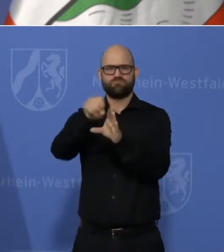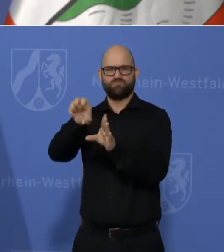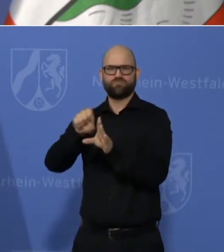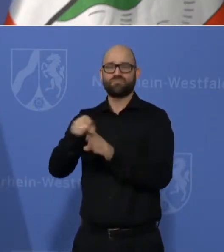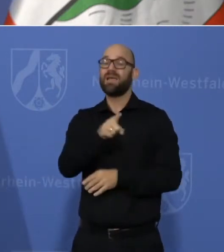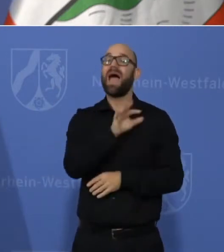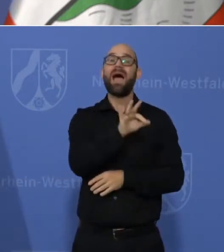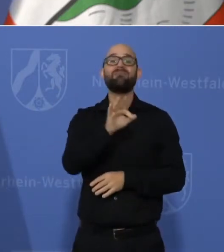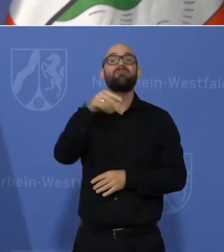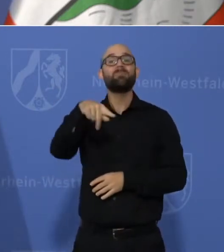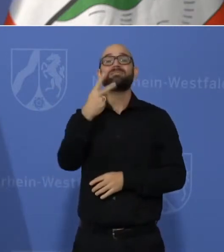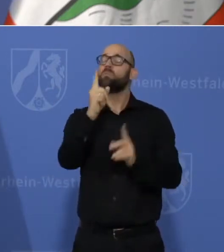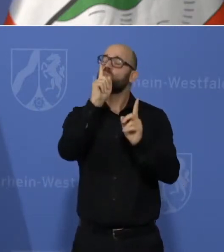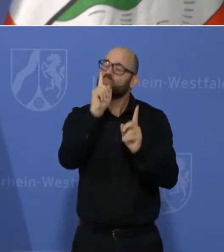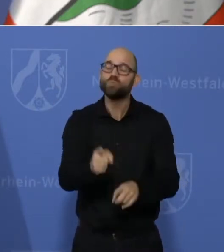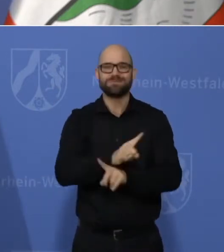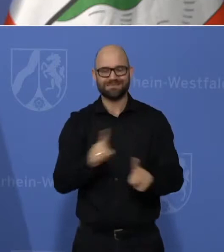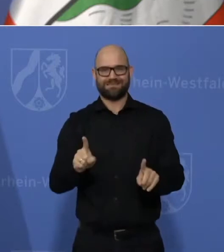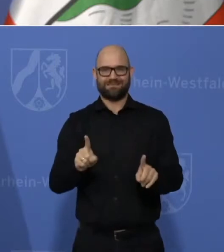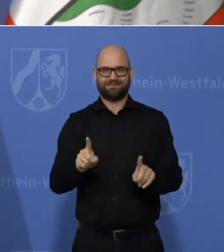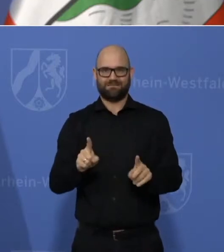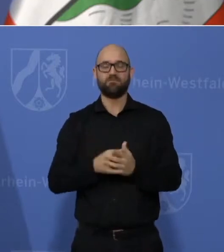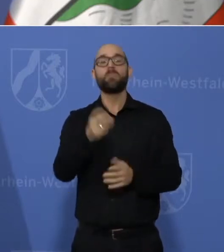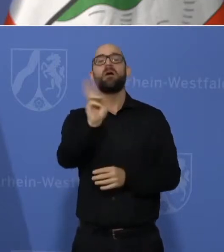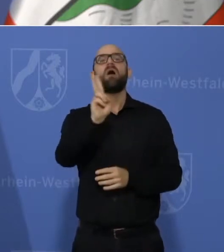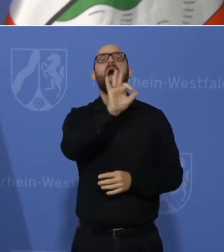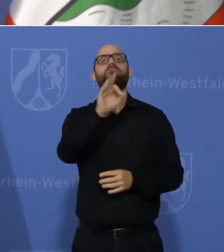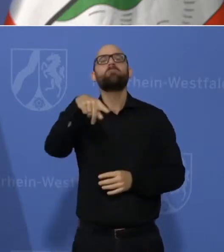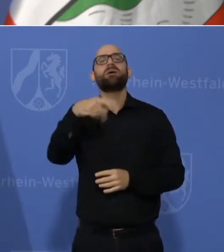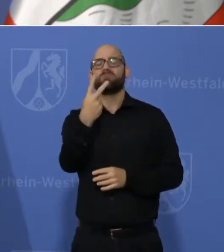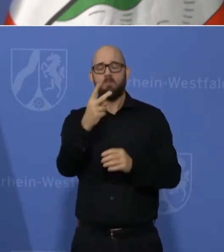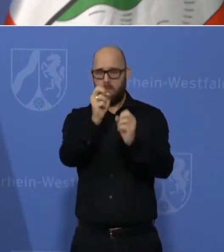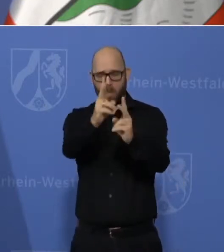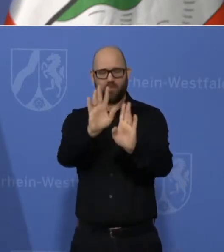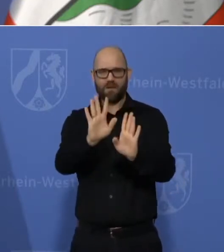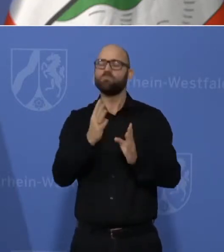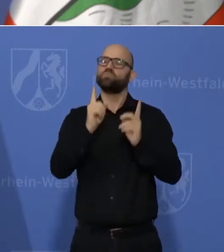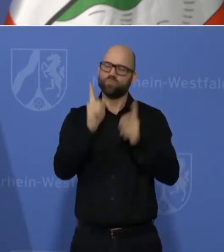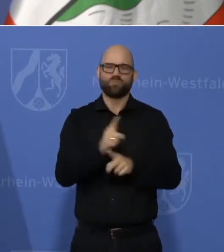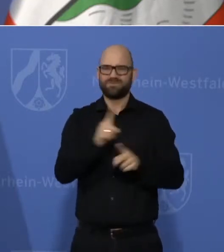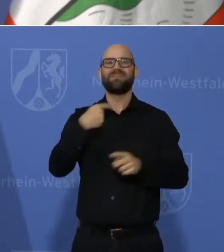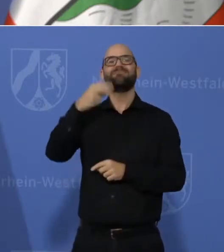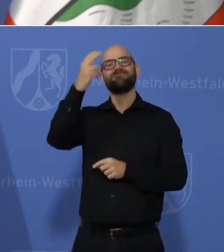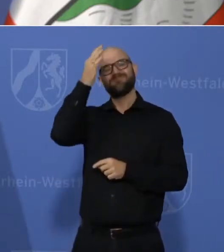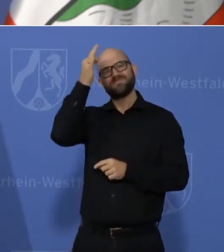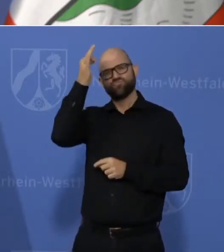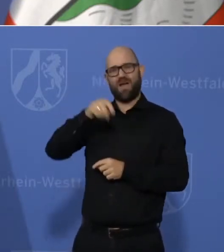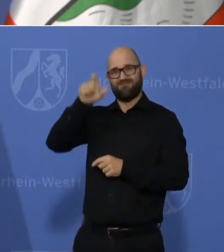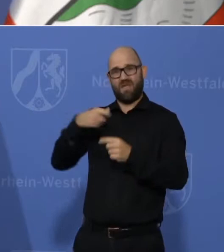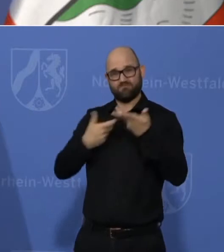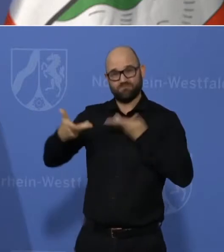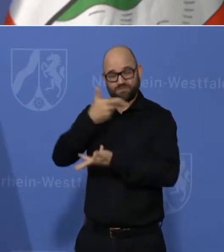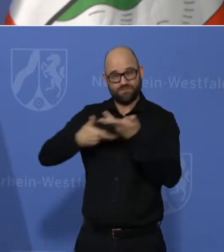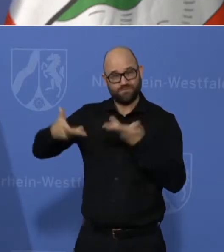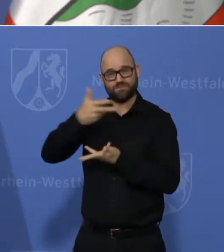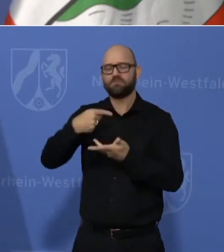die FFP2-Maske sein. Wer die FFP2-Maske trägt, ist auch in Ordnung. Aber die Wissenschaftler haben uns deutlich